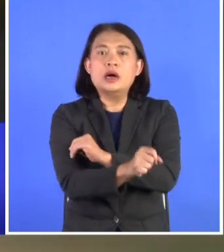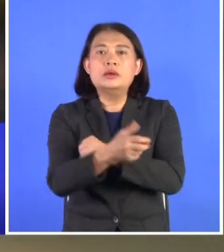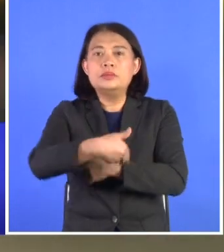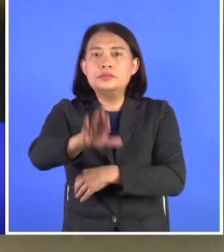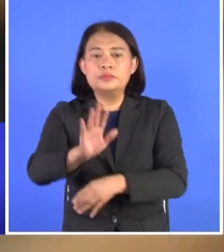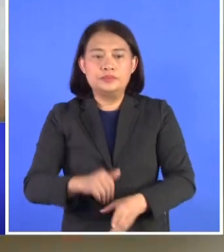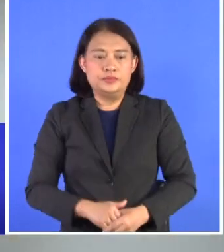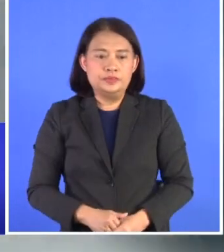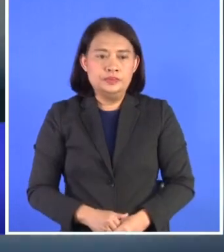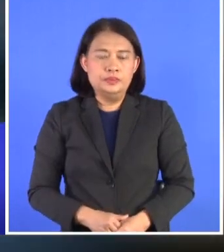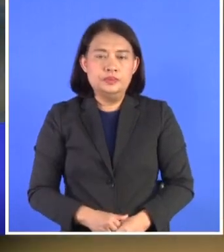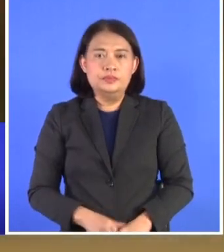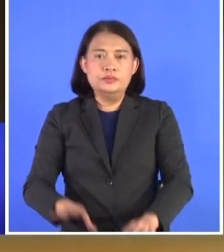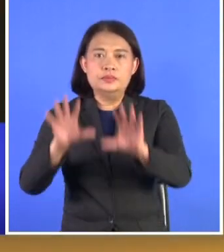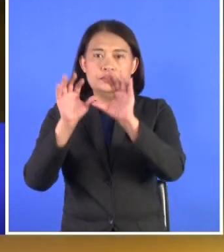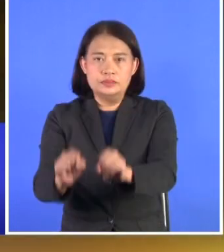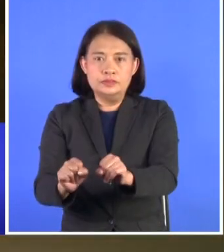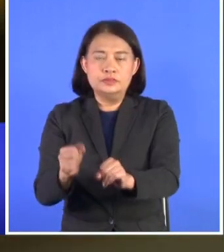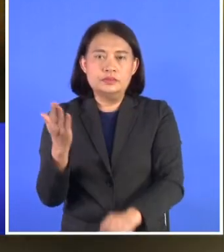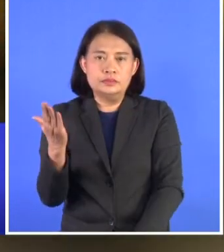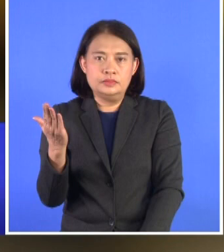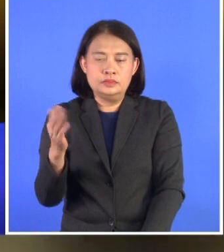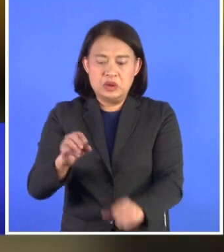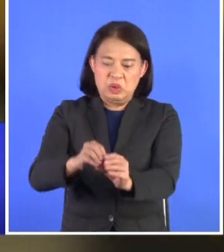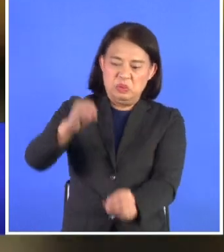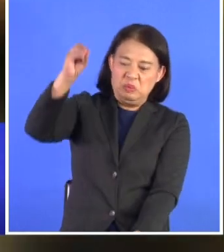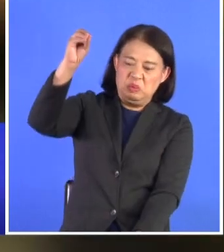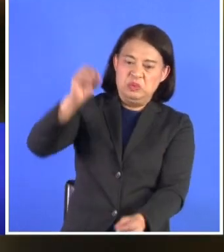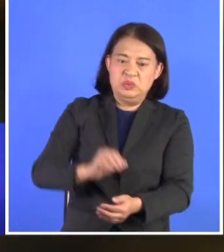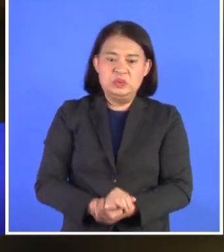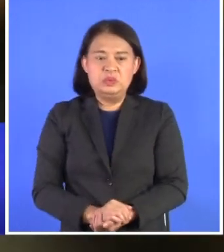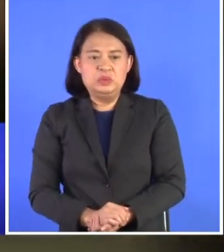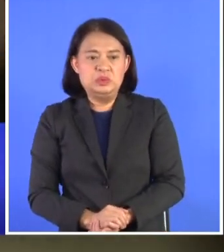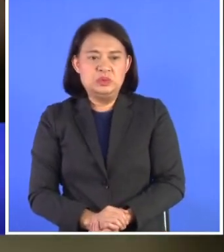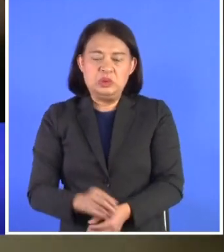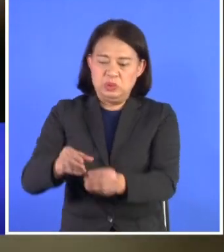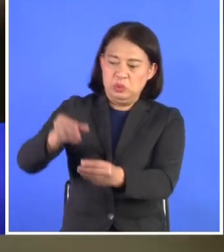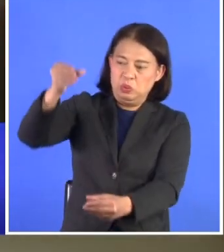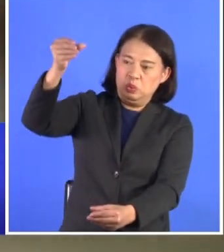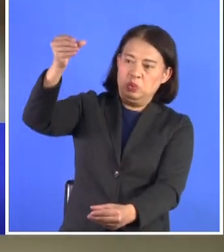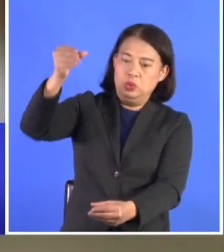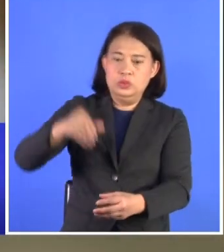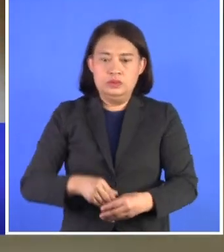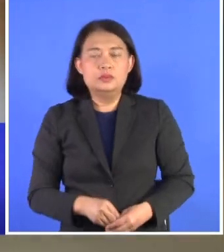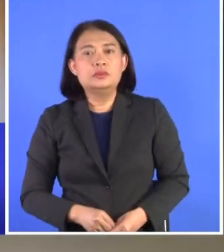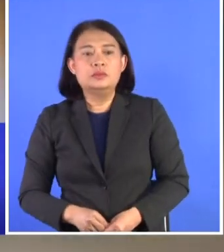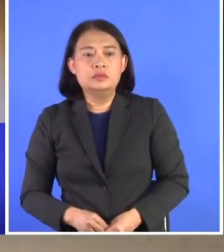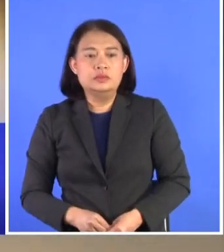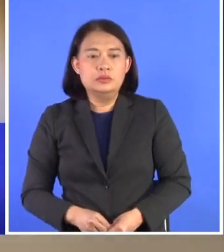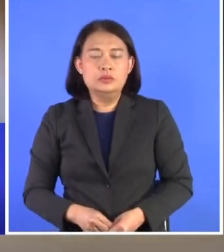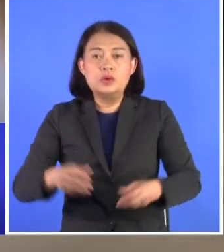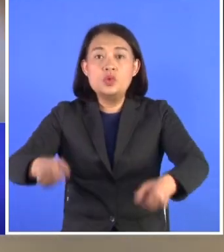ให้มาจับไปนะฮะเหมือนรวผู้ต้องหาโอ้โหผู้ต้องหายาวจังเนื่องด้วยผู้ต้องหาใหญ่และยาวเบอกว่าถุงที่เอามา